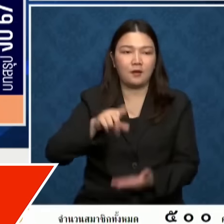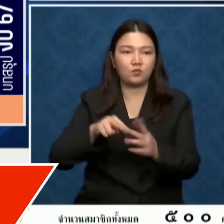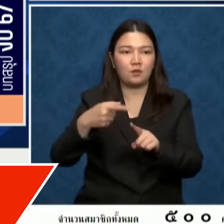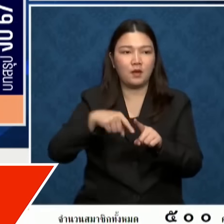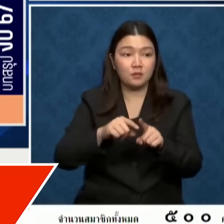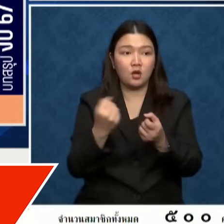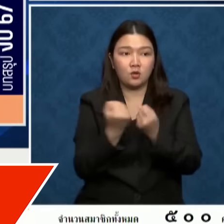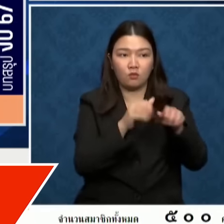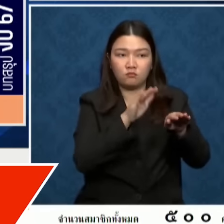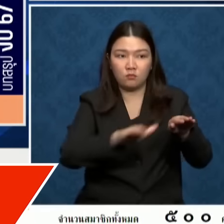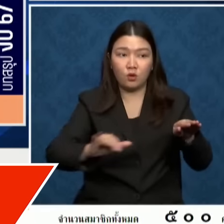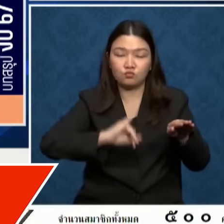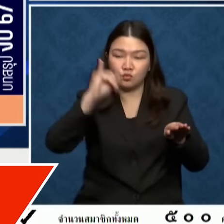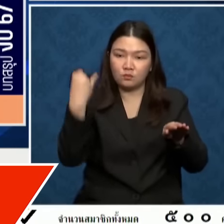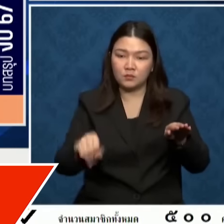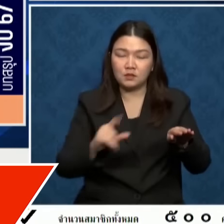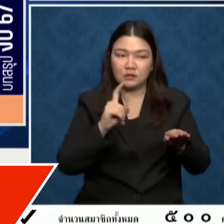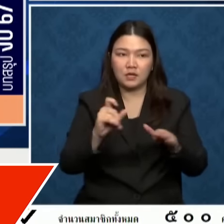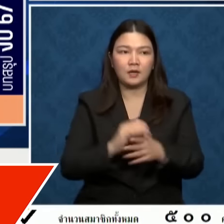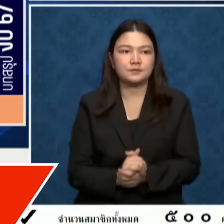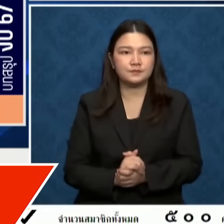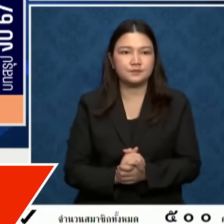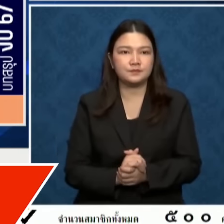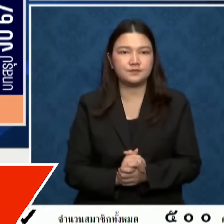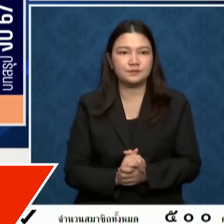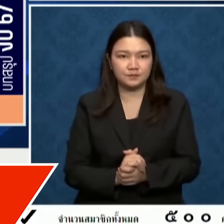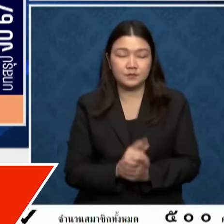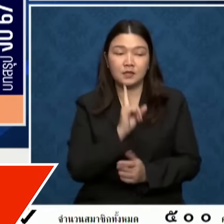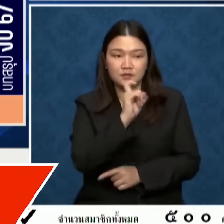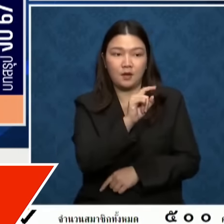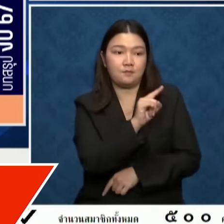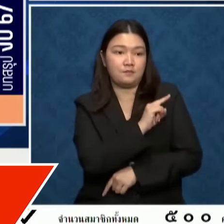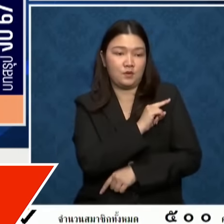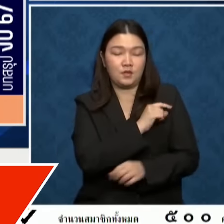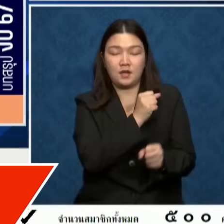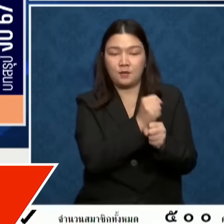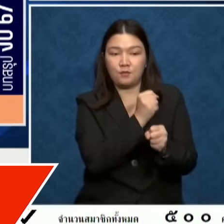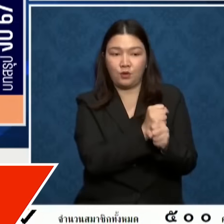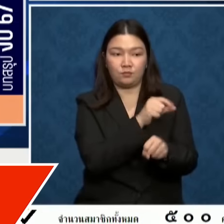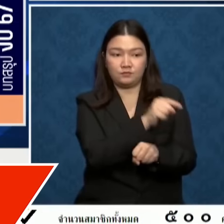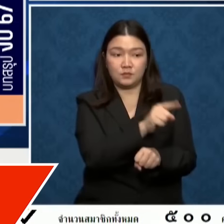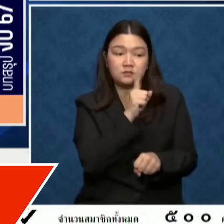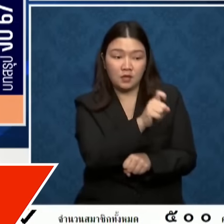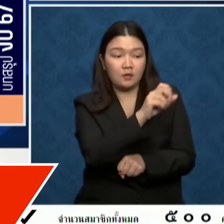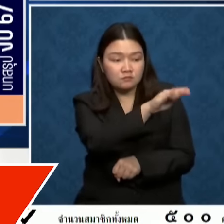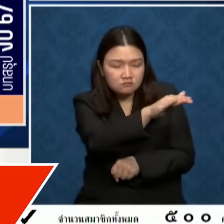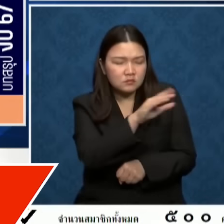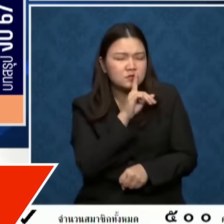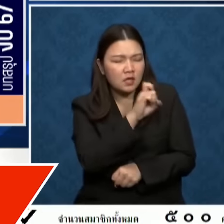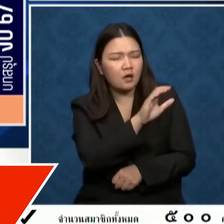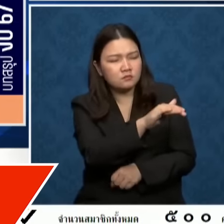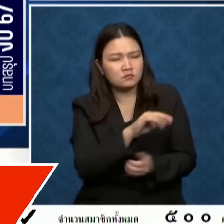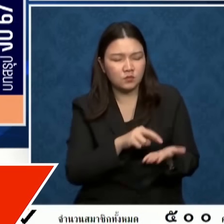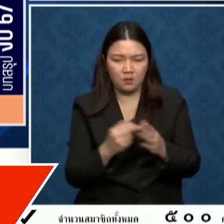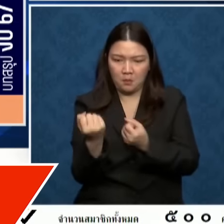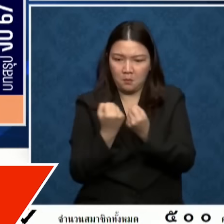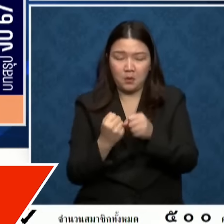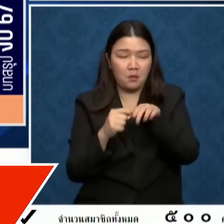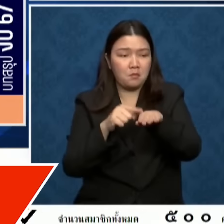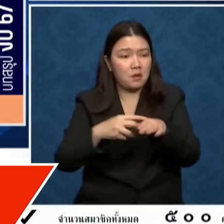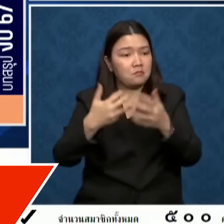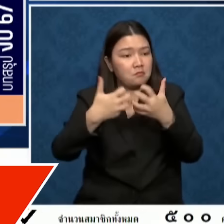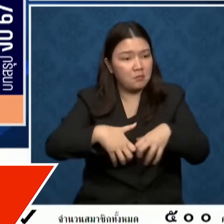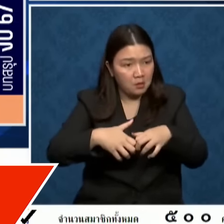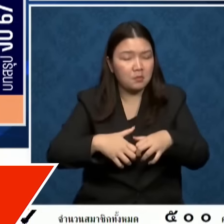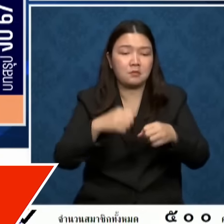ทผมสifyingจากทางกลบหอเปล่าco. สอบถามเจาที่ระดบปฏิบัส์การว่ถามจิๆครับพี่รถน้ำเนี่ได้ใช้